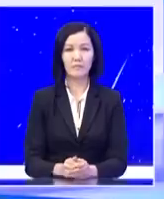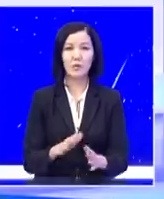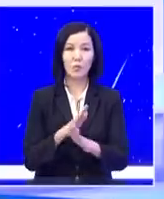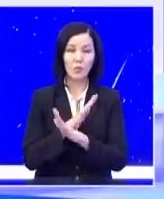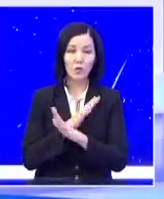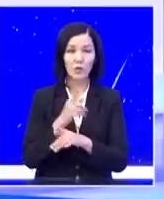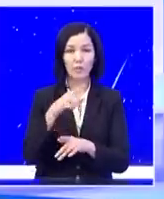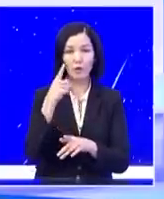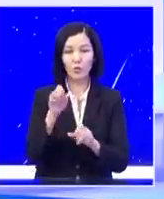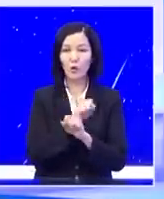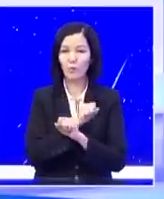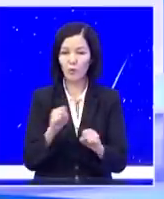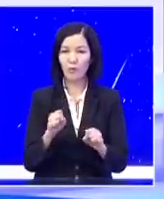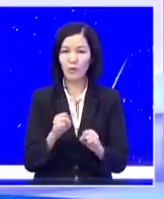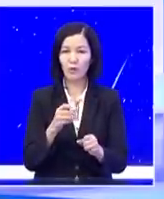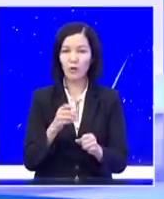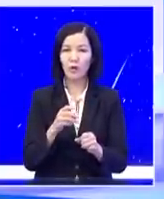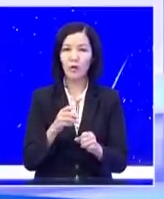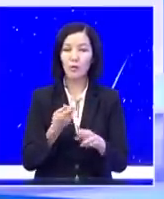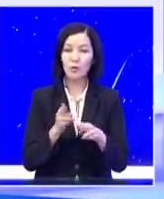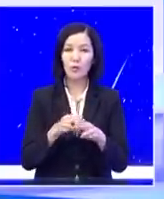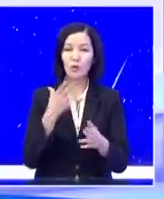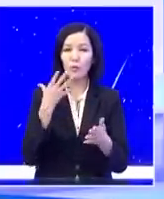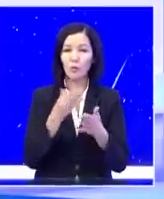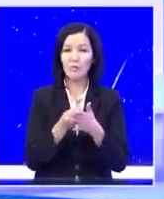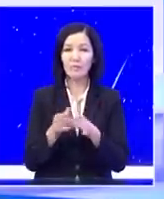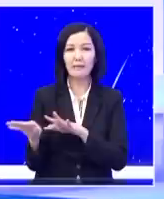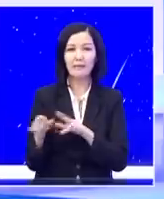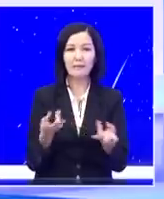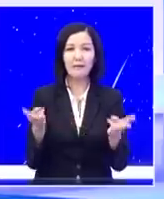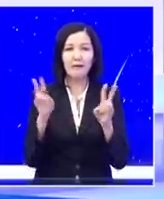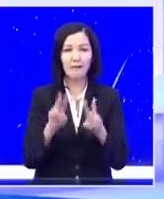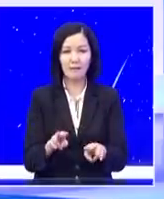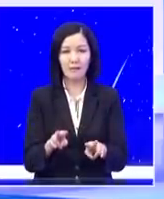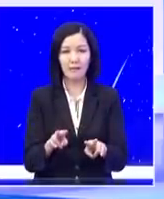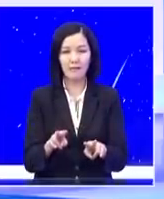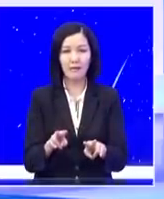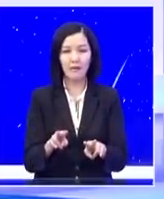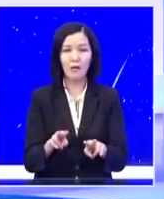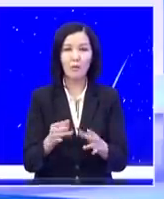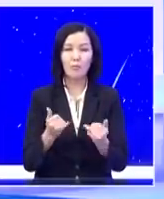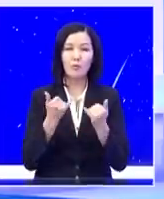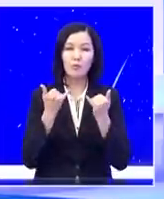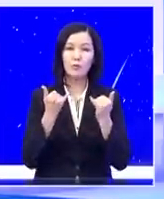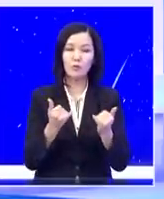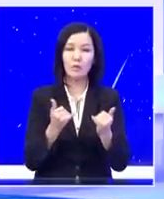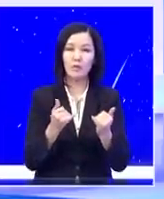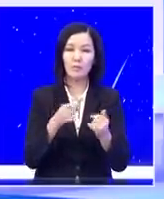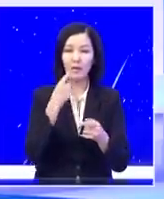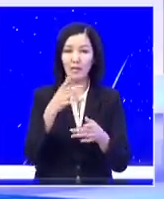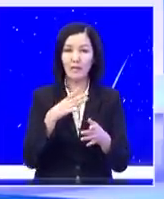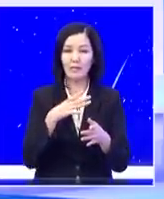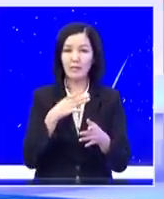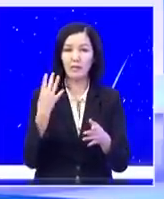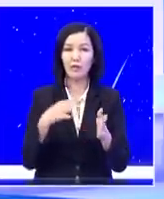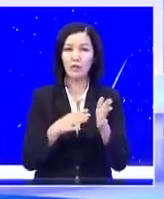Өлді деуге болама, өлмейтұғын артына із қалдырған. Дәл осы аталы сөз арда азаматқа арнап айтылғандай. Небәрі 49